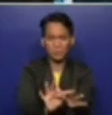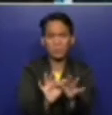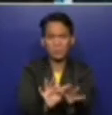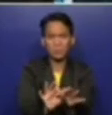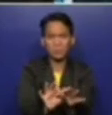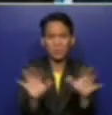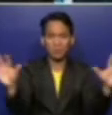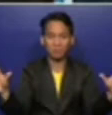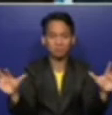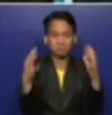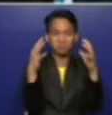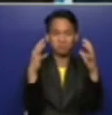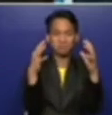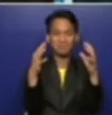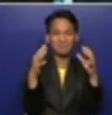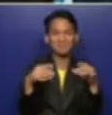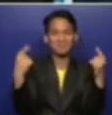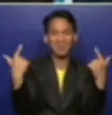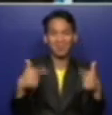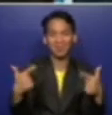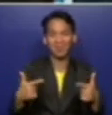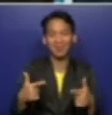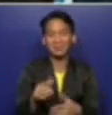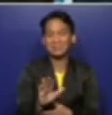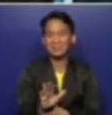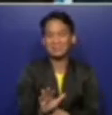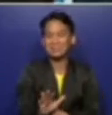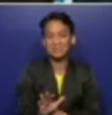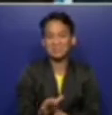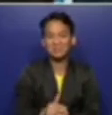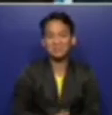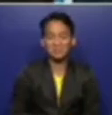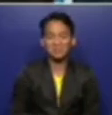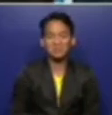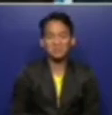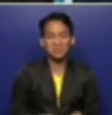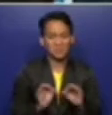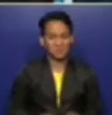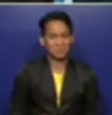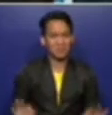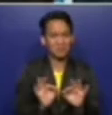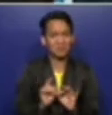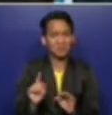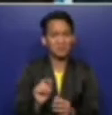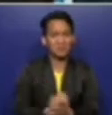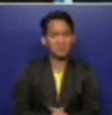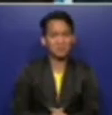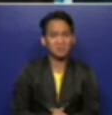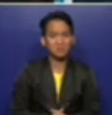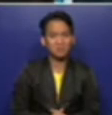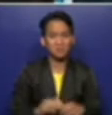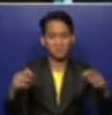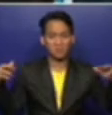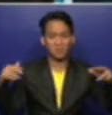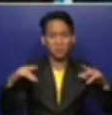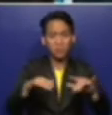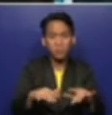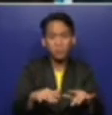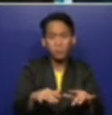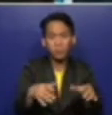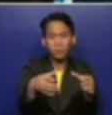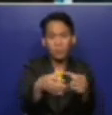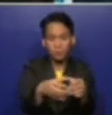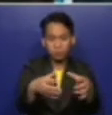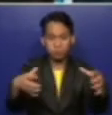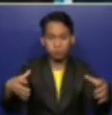แล้วก็ให้การชุมนุมนั้นเป็นไปน้ำร้อยสิ่งสำคัญนั่นคือว่าผู้เข้าร่วมการชุมนุมนั้นจะต้องมีความปลอดภัยใน